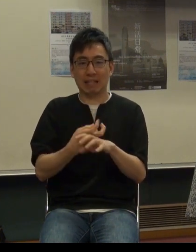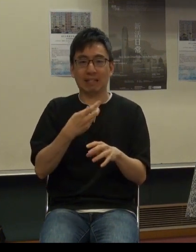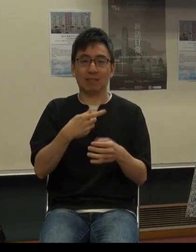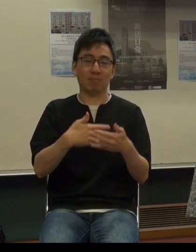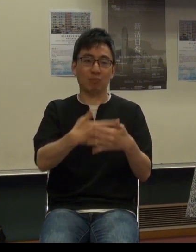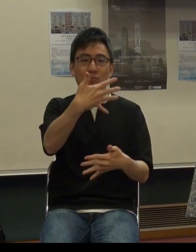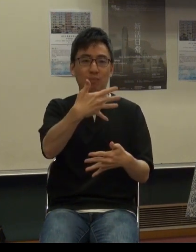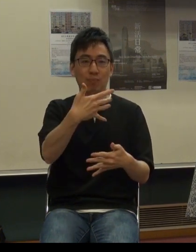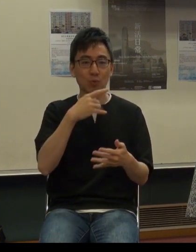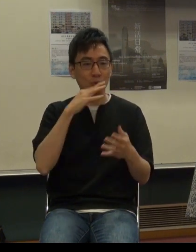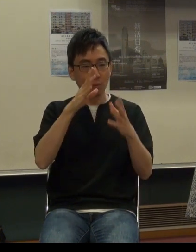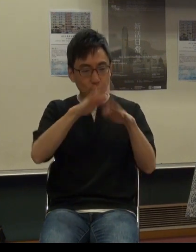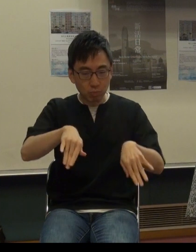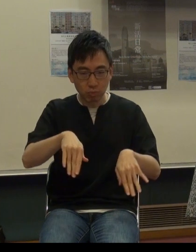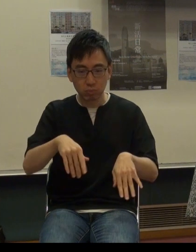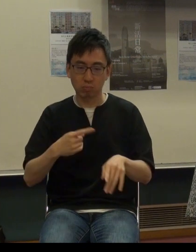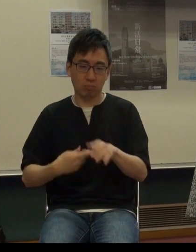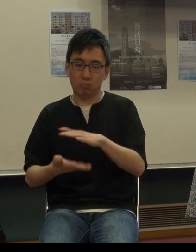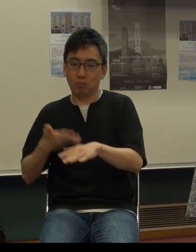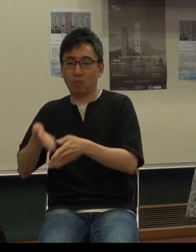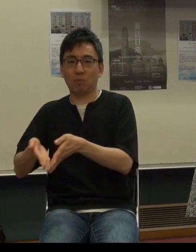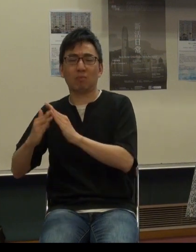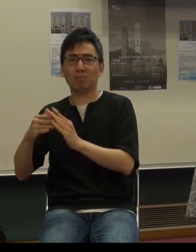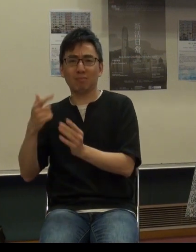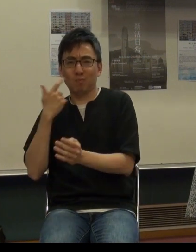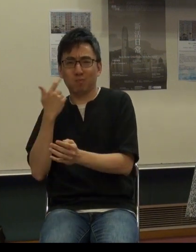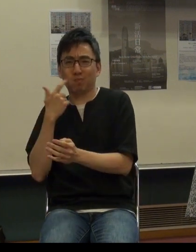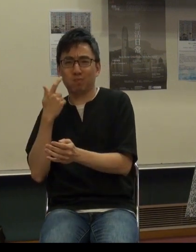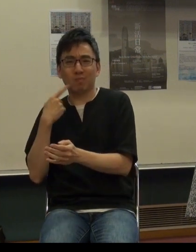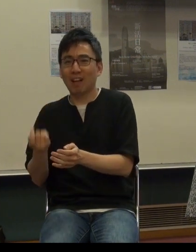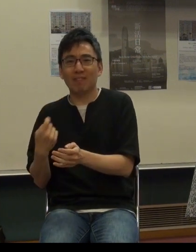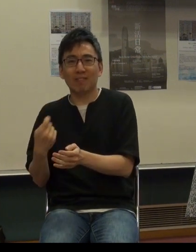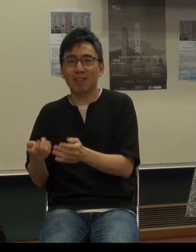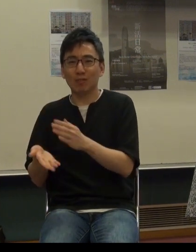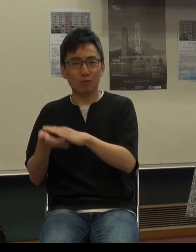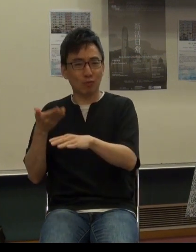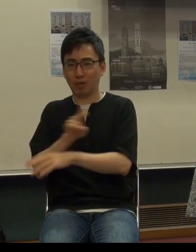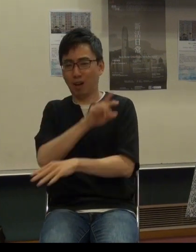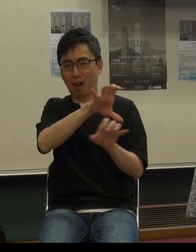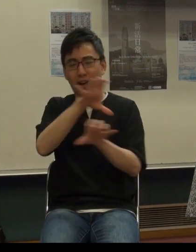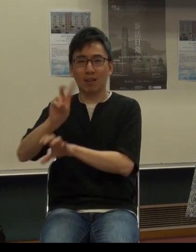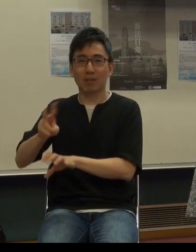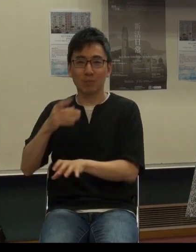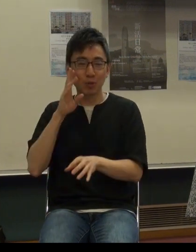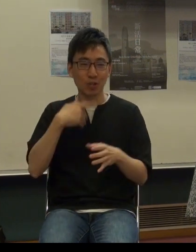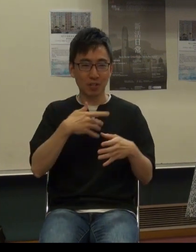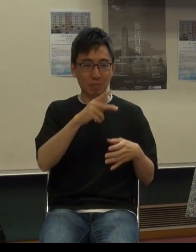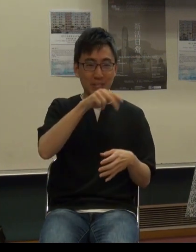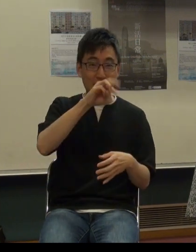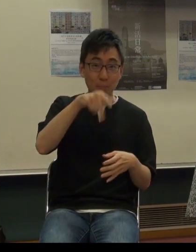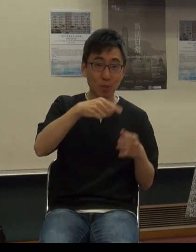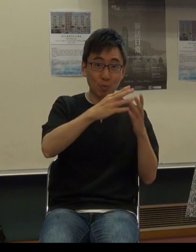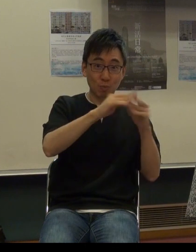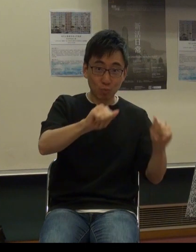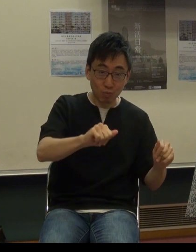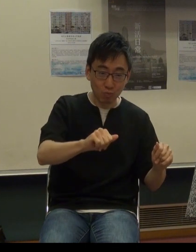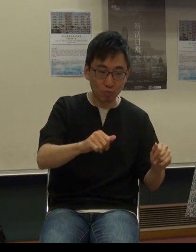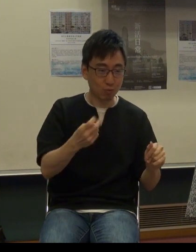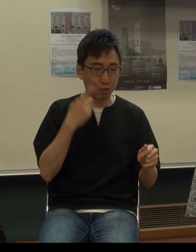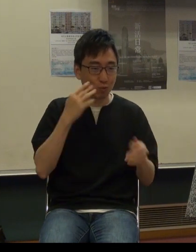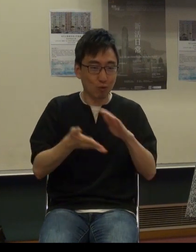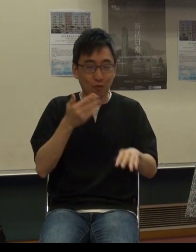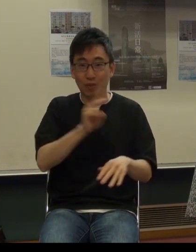就會覺得拆咗係可以起翻同樣嘅嘢，係好容易起翻同樣嘅嘢，咁就唔會話你拆咗個大館，你而家要起翻出嚟真係好難